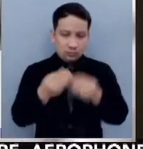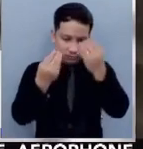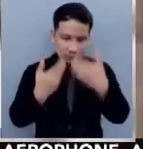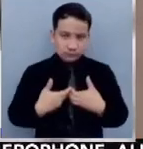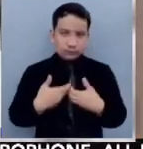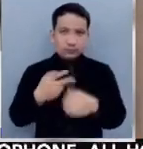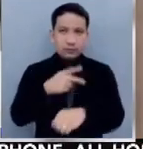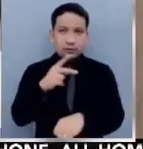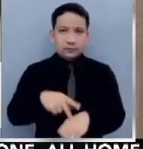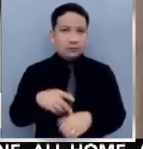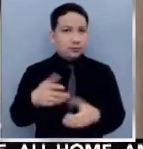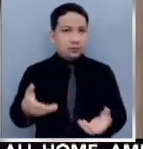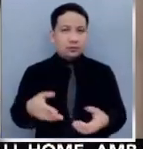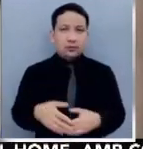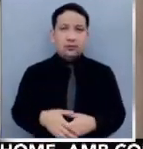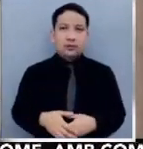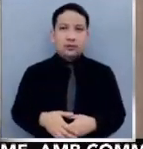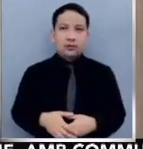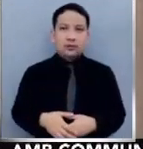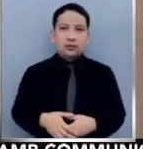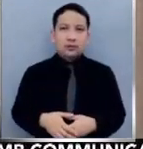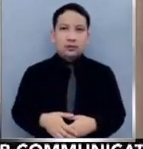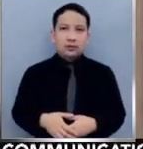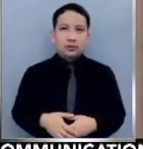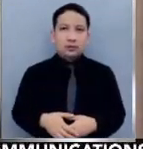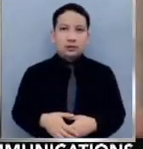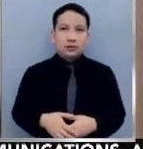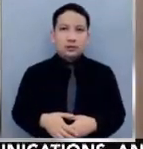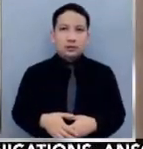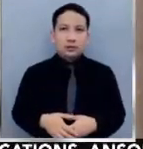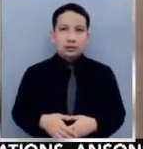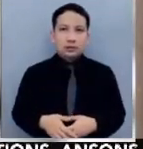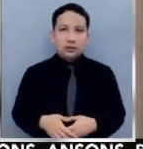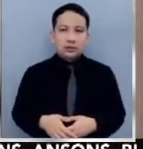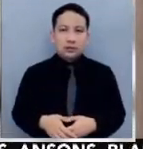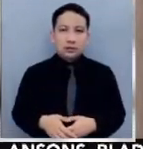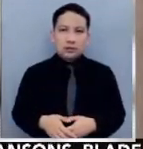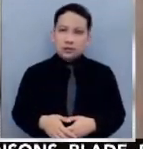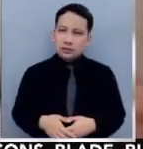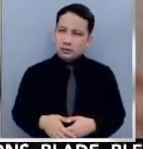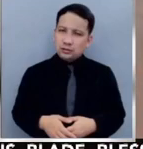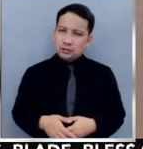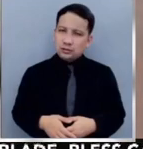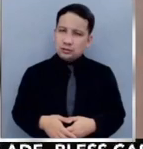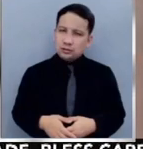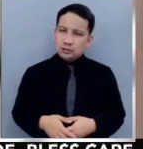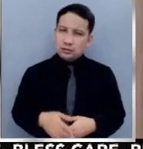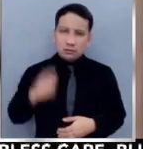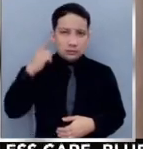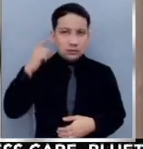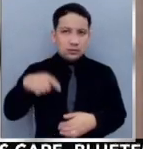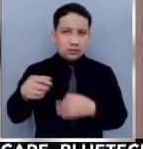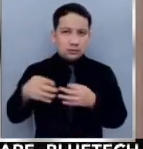Pilipinas. We are still expecting the official notification